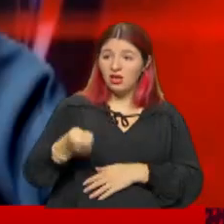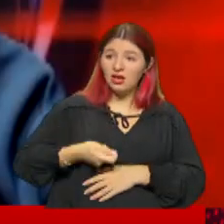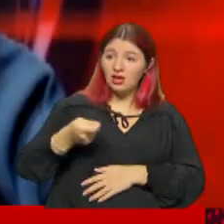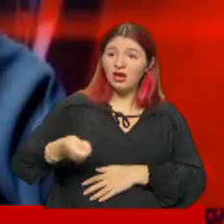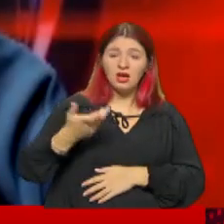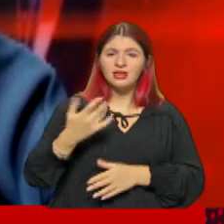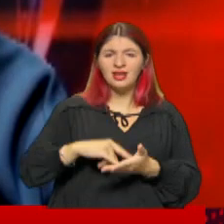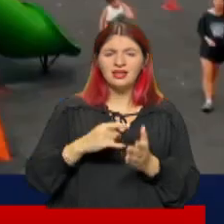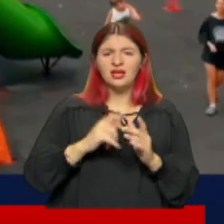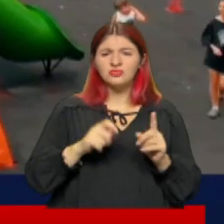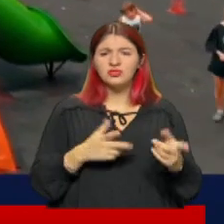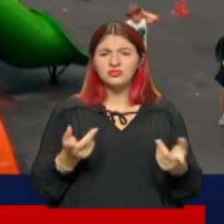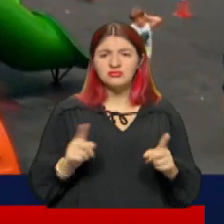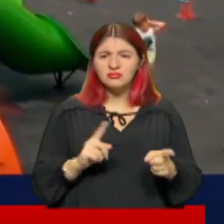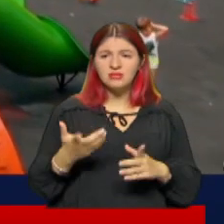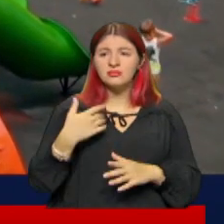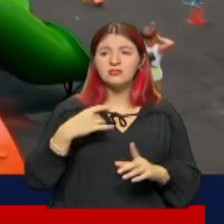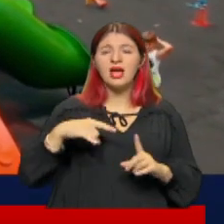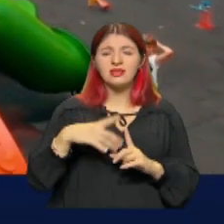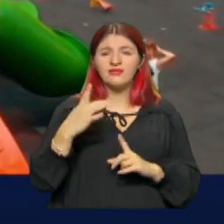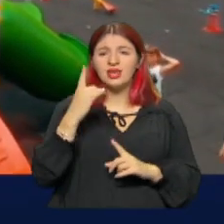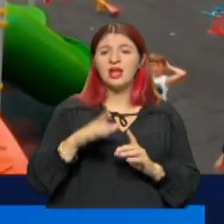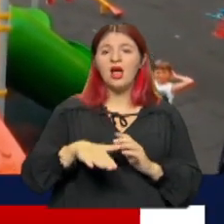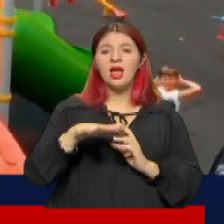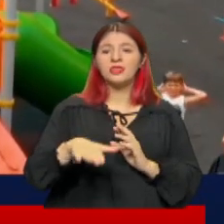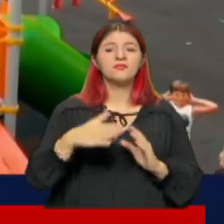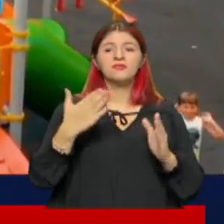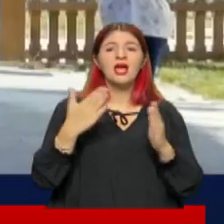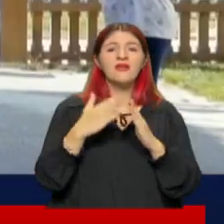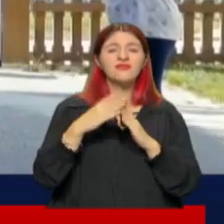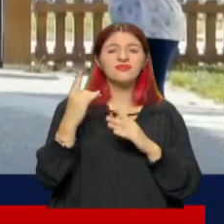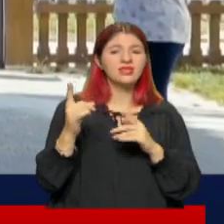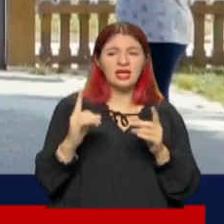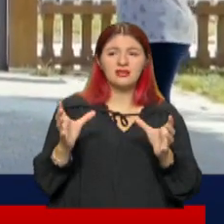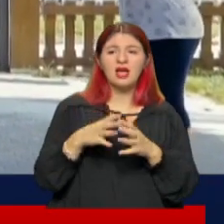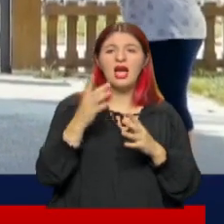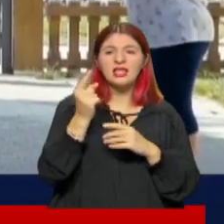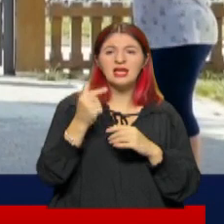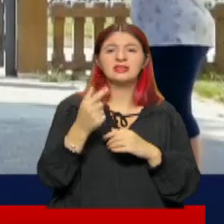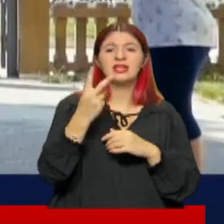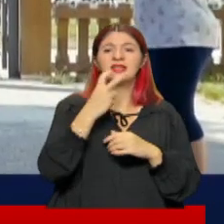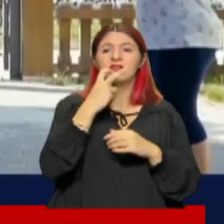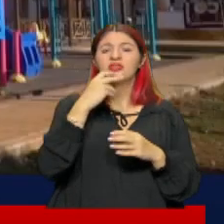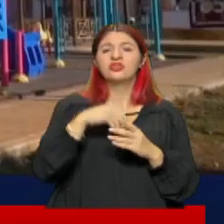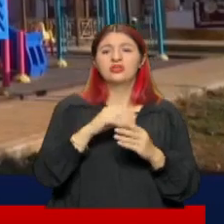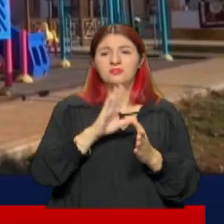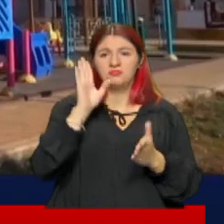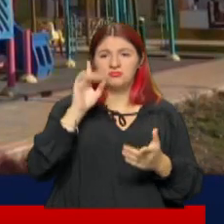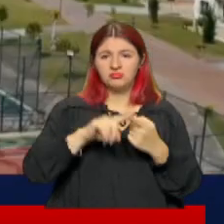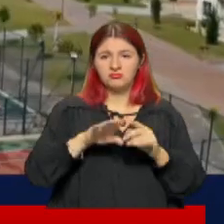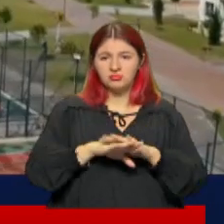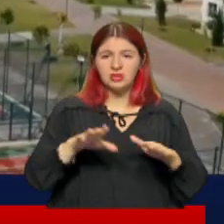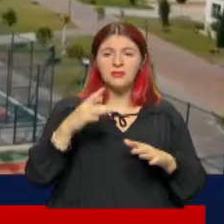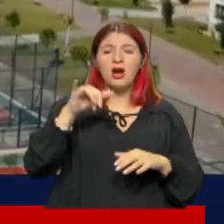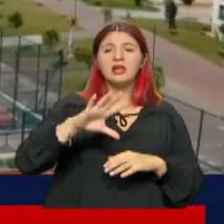ödeyecek siz neyle geçeceksiniz amacımız ilk Etap konutlarını azami iki yıl içinde bitirip